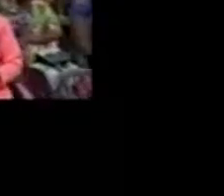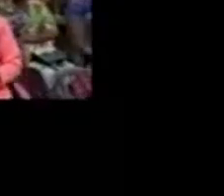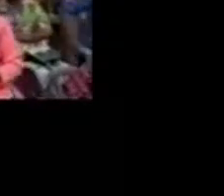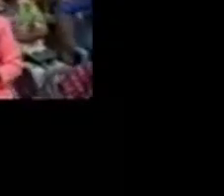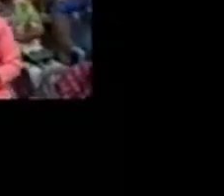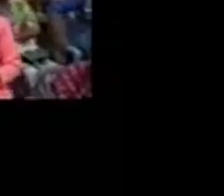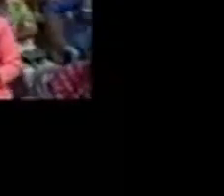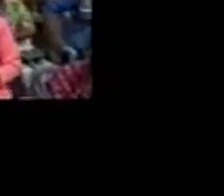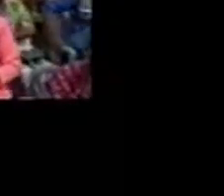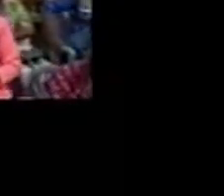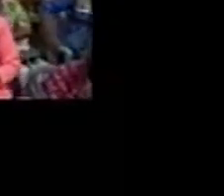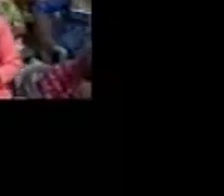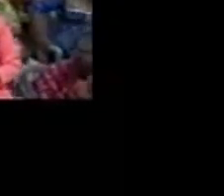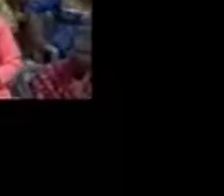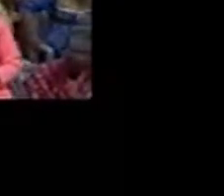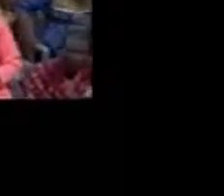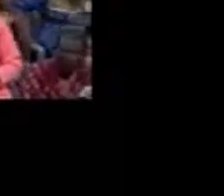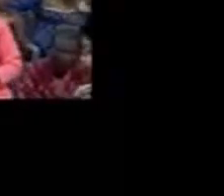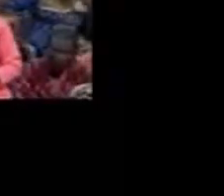The next.